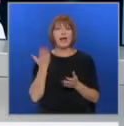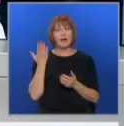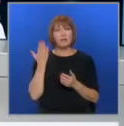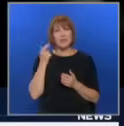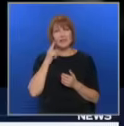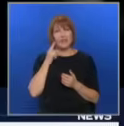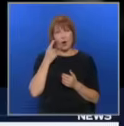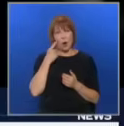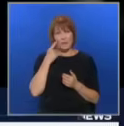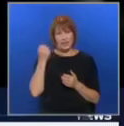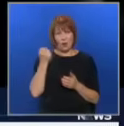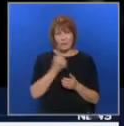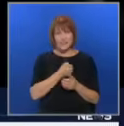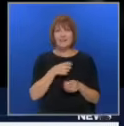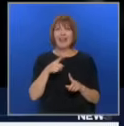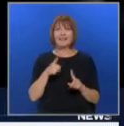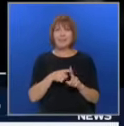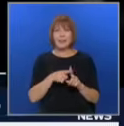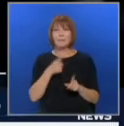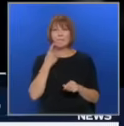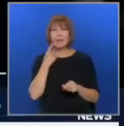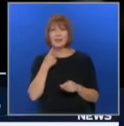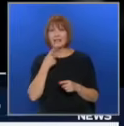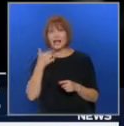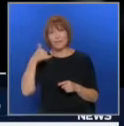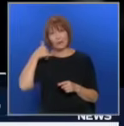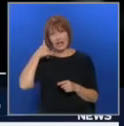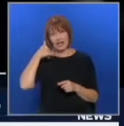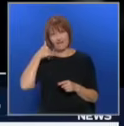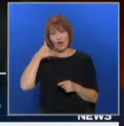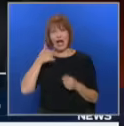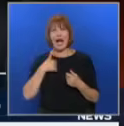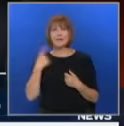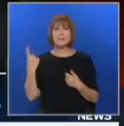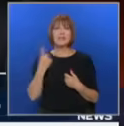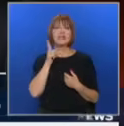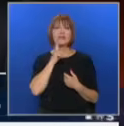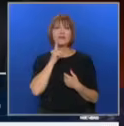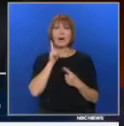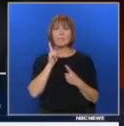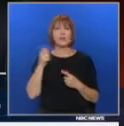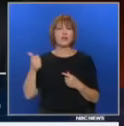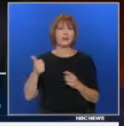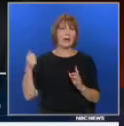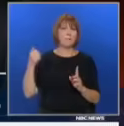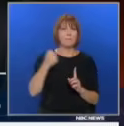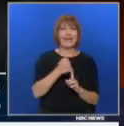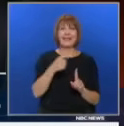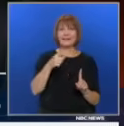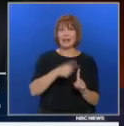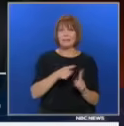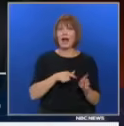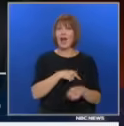за убийство на Доналд Тръмп, Байден е казал в телефонен разговор, че цитирам, аз съм единственият човек, който може да победи Тръмп. Време е